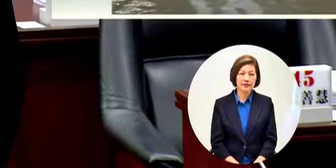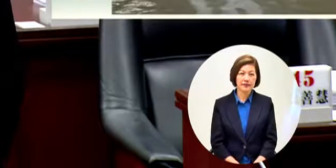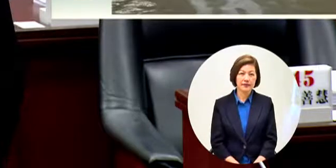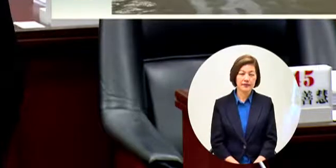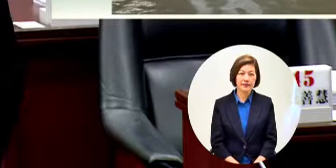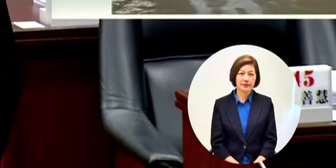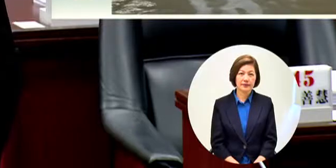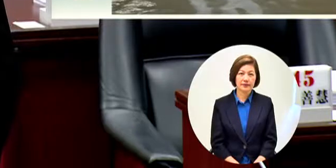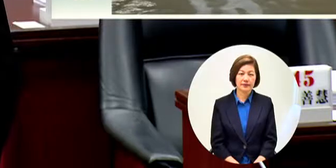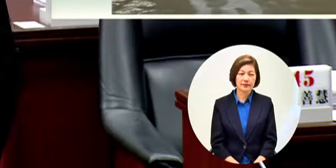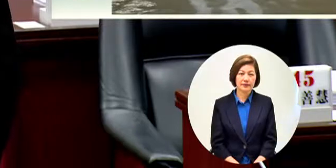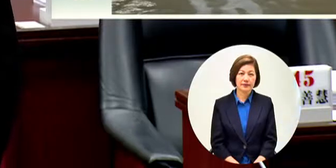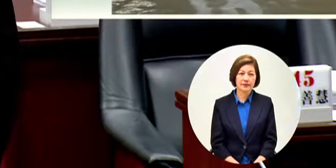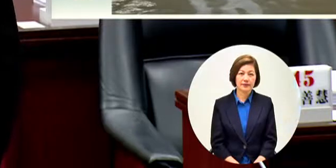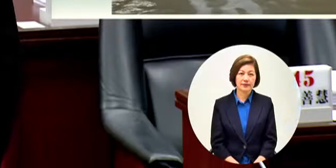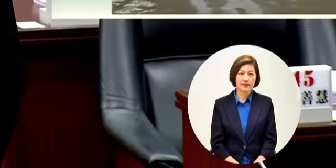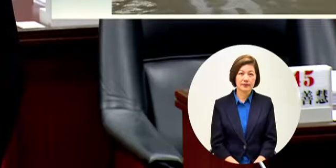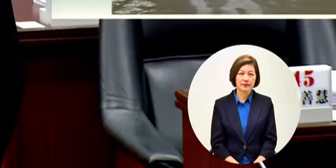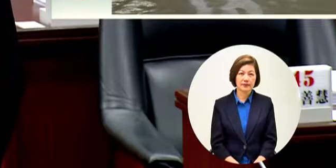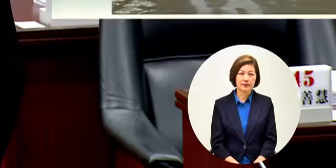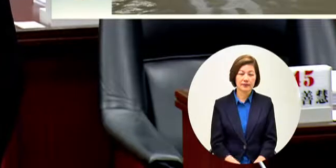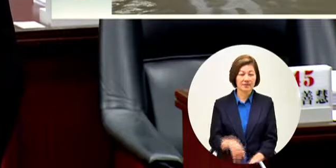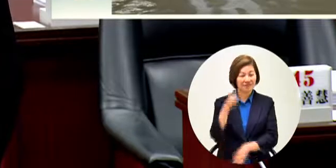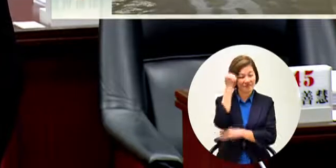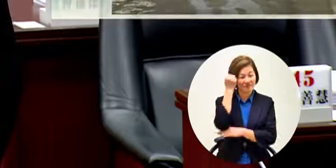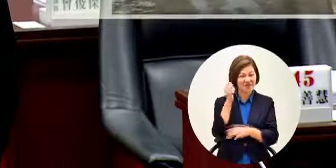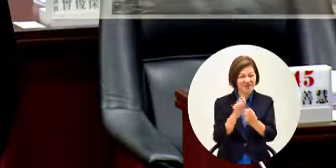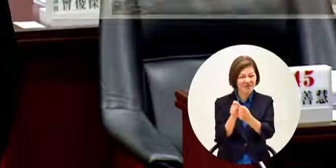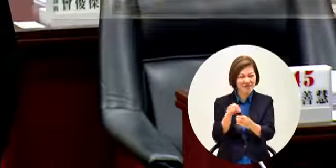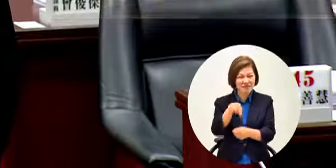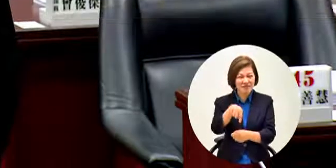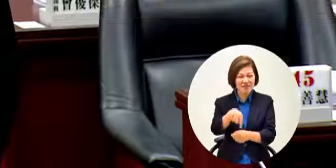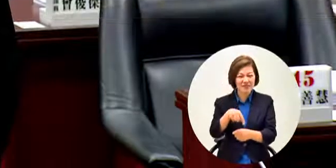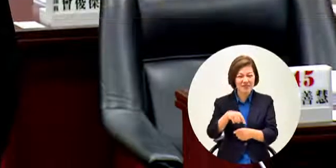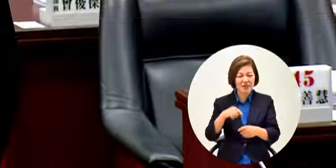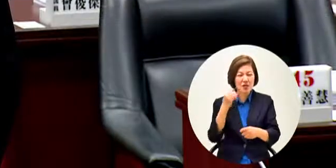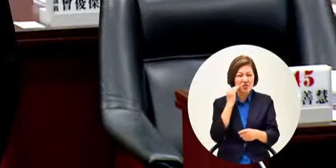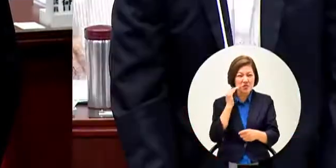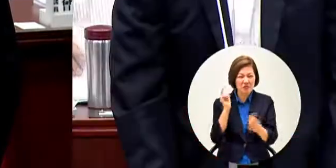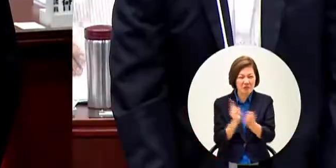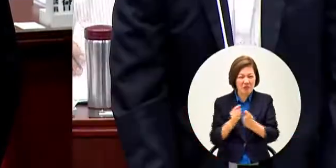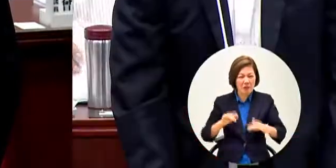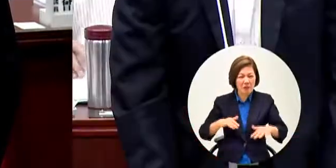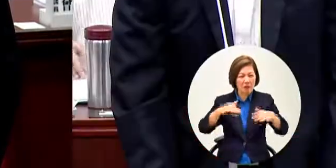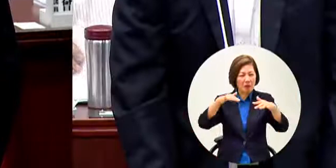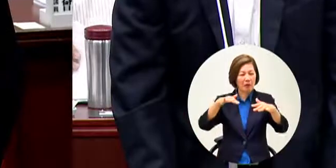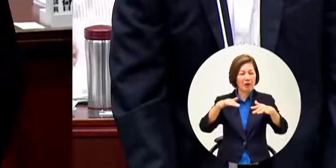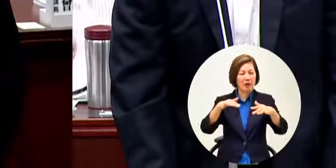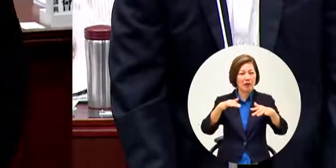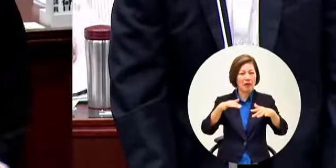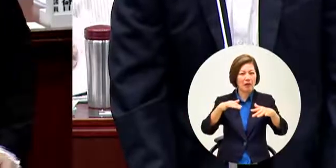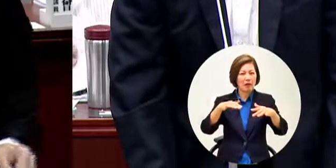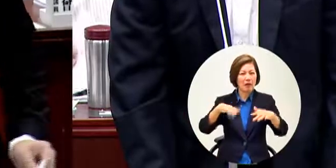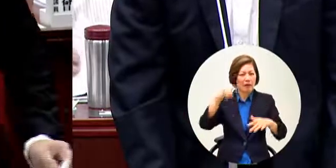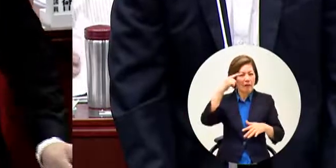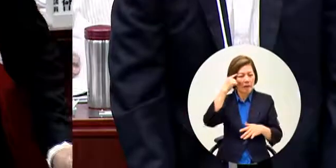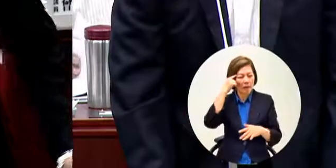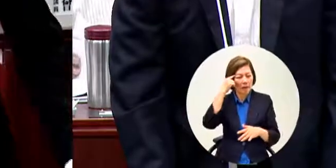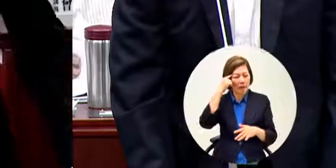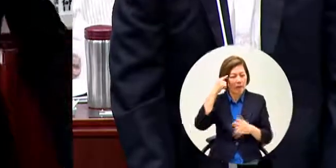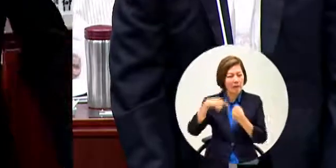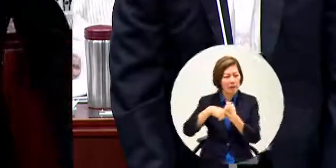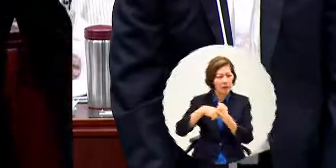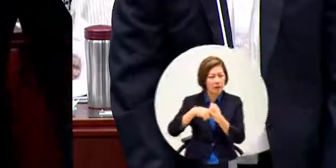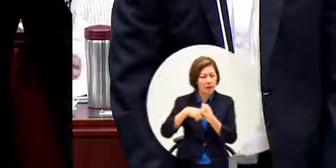在你家，若中水啦，你第一个会想要做什么动